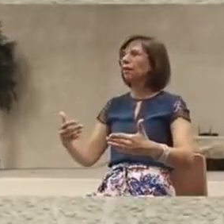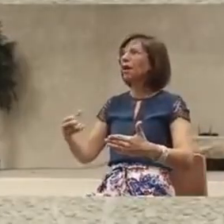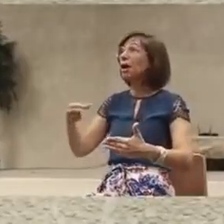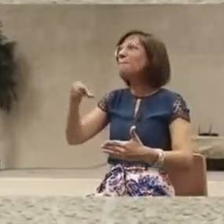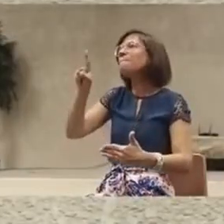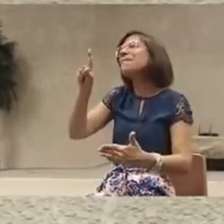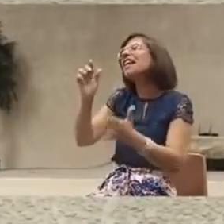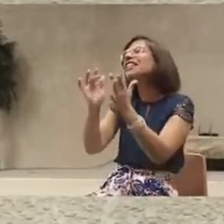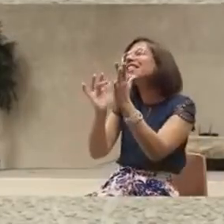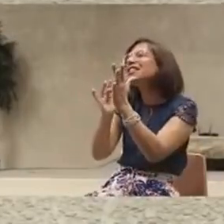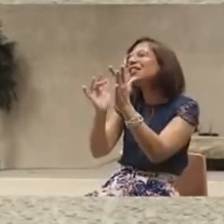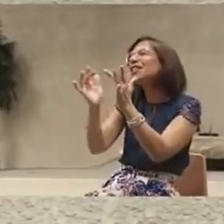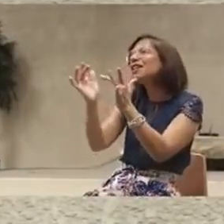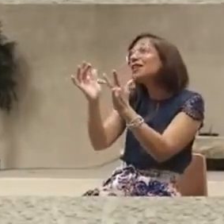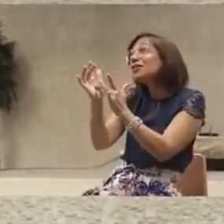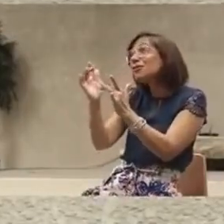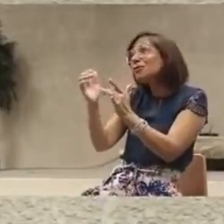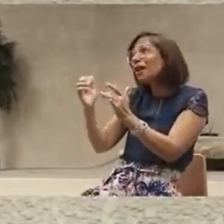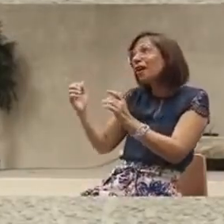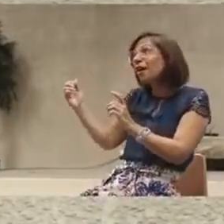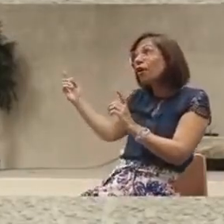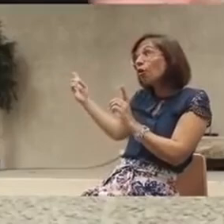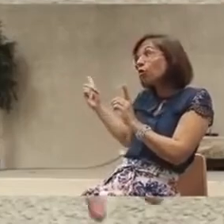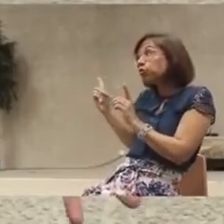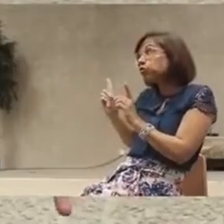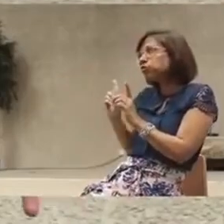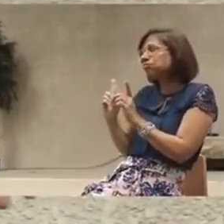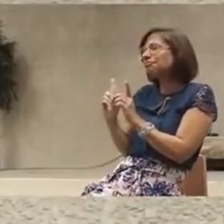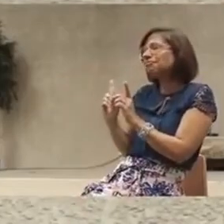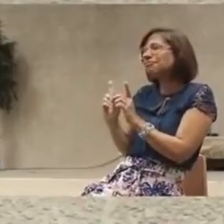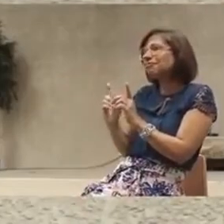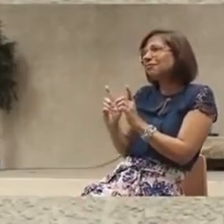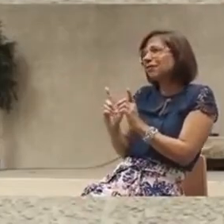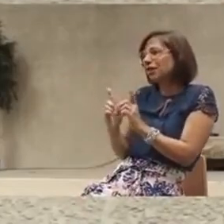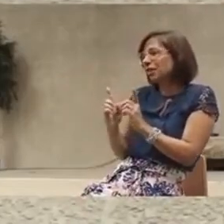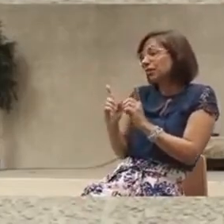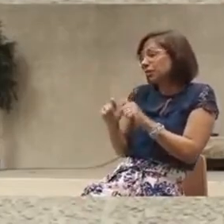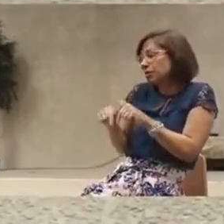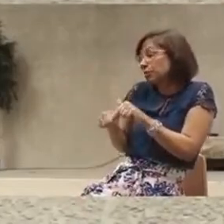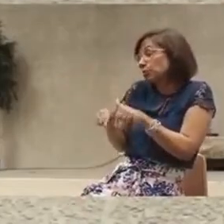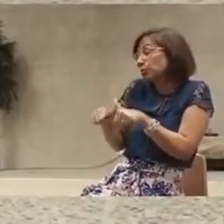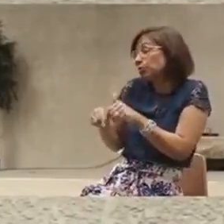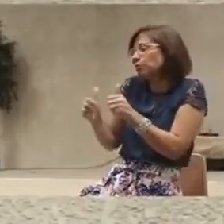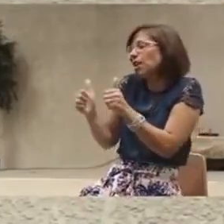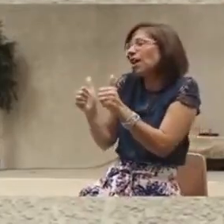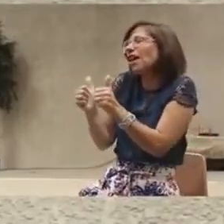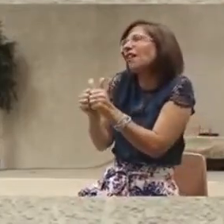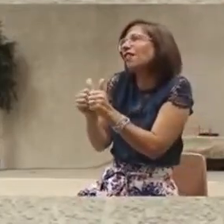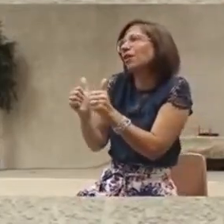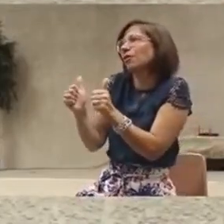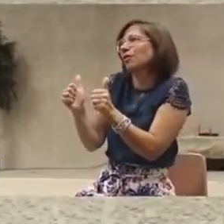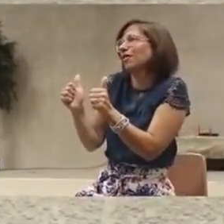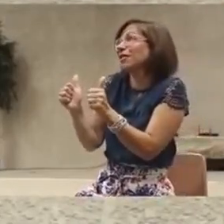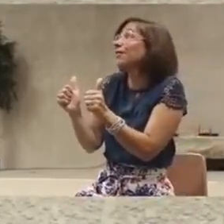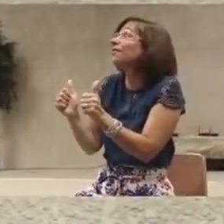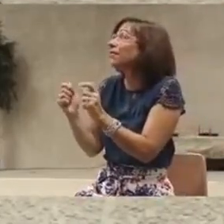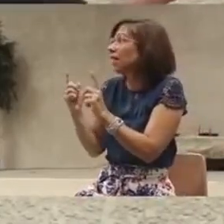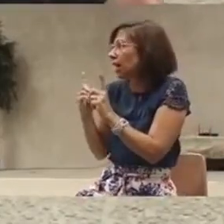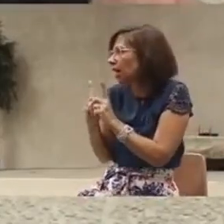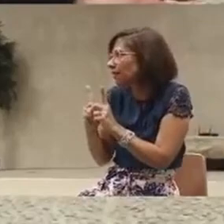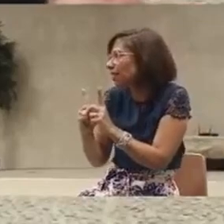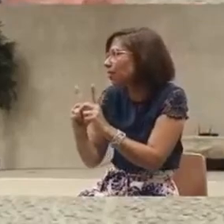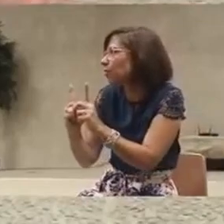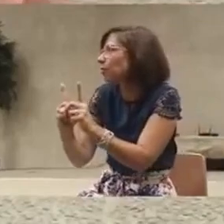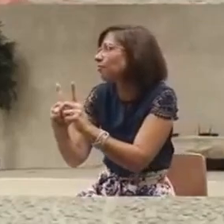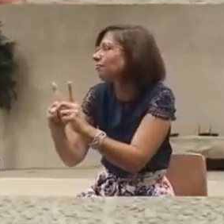Alors qu'ils sont tristes, alors qu'ils voient le monde tout noir, Jésus, la lumière, marche à leur côté. La réalité